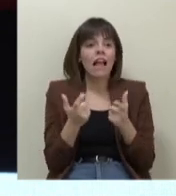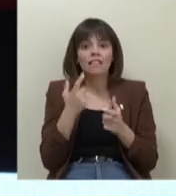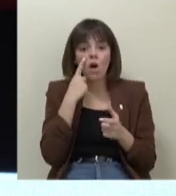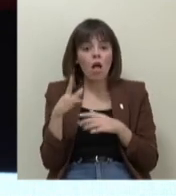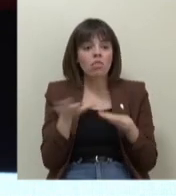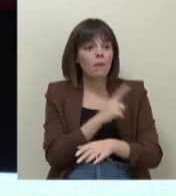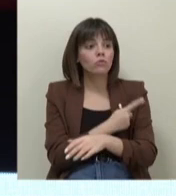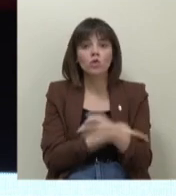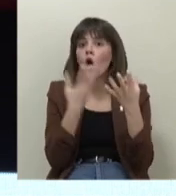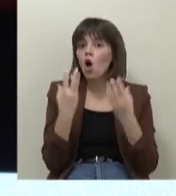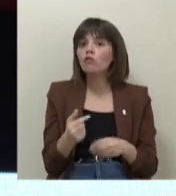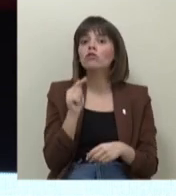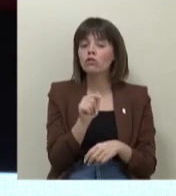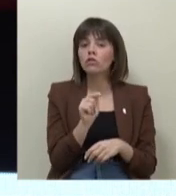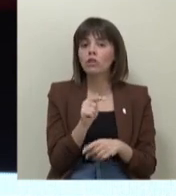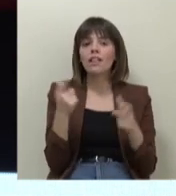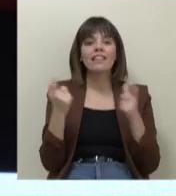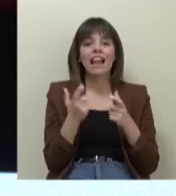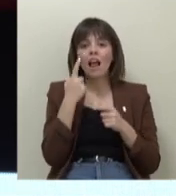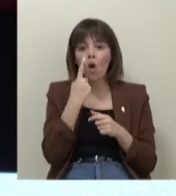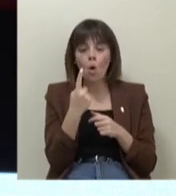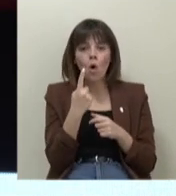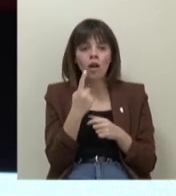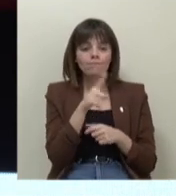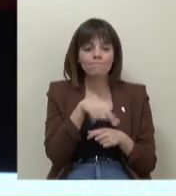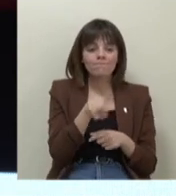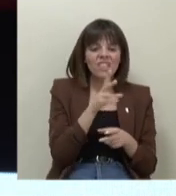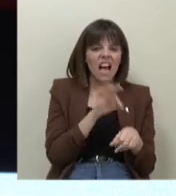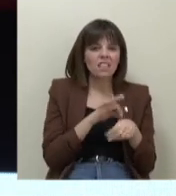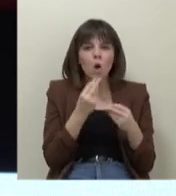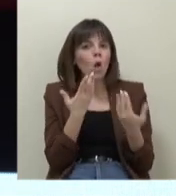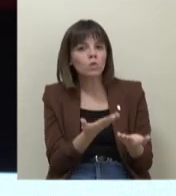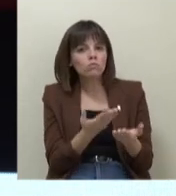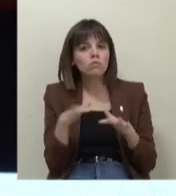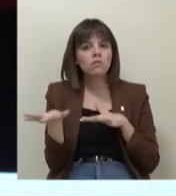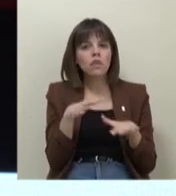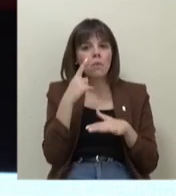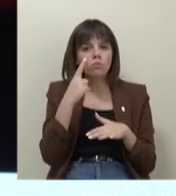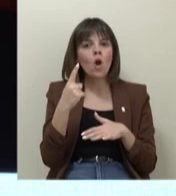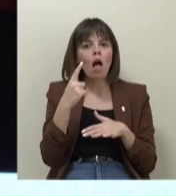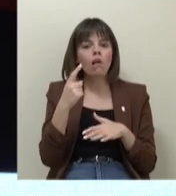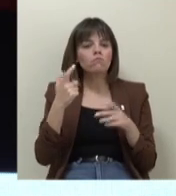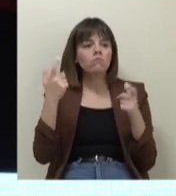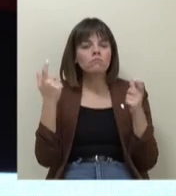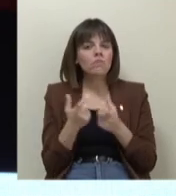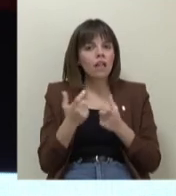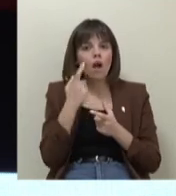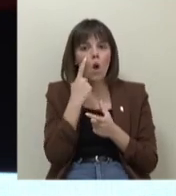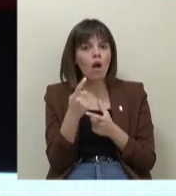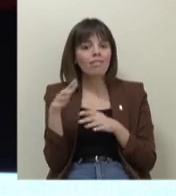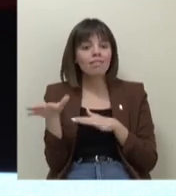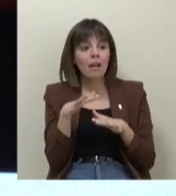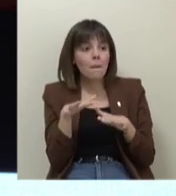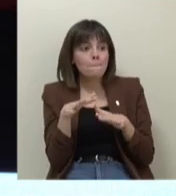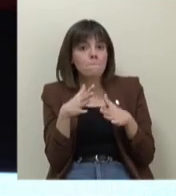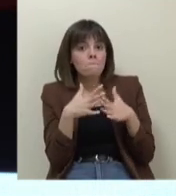deprem dirençli olduğunu, nerenin zafiyeti olduğunu, deprem dalgalarının nerede depremin